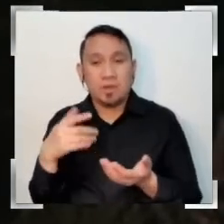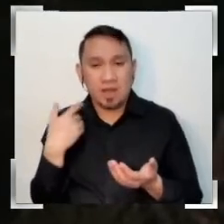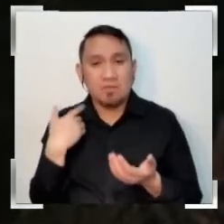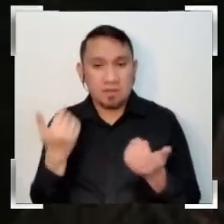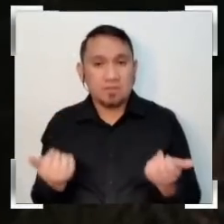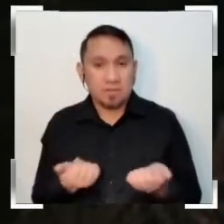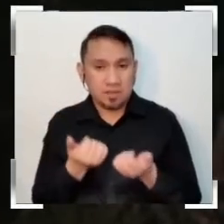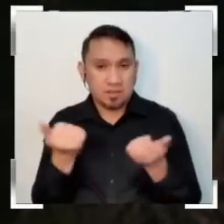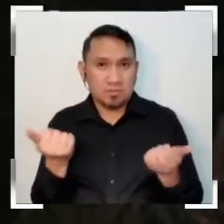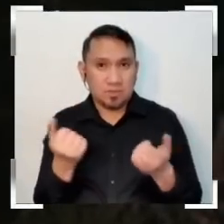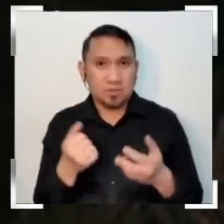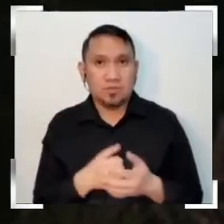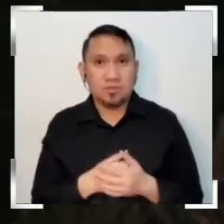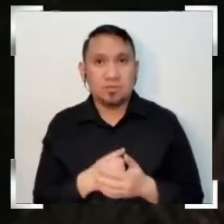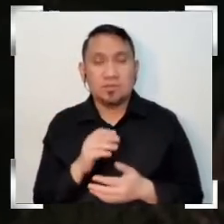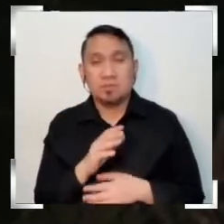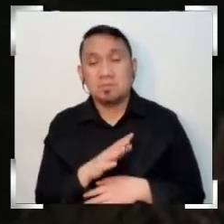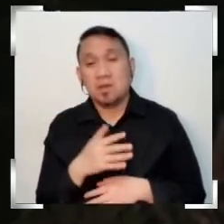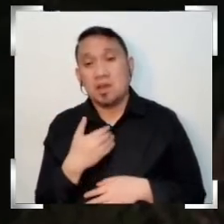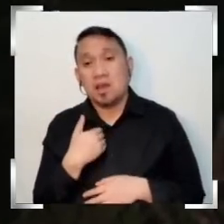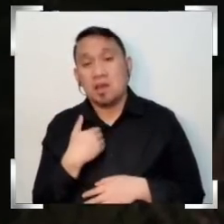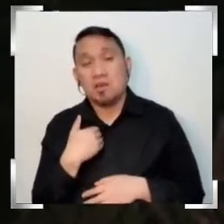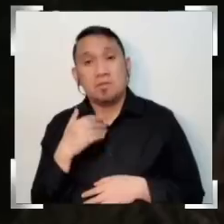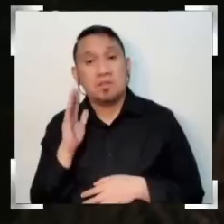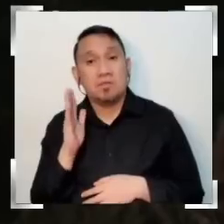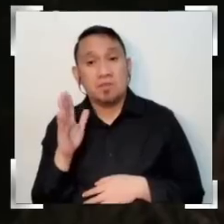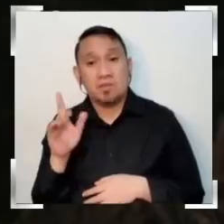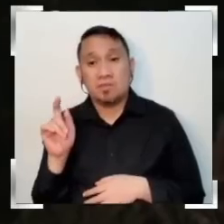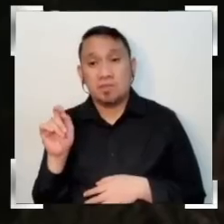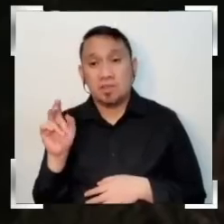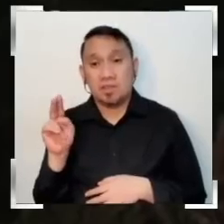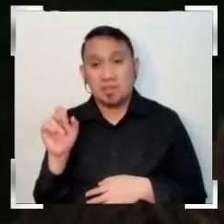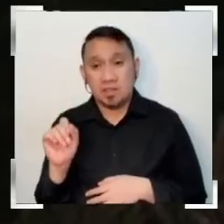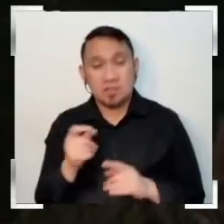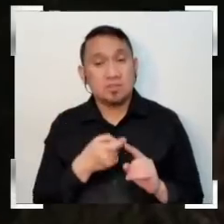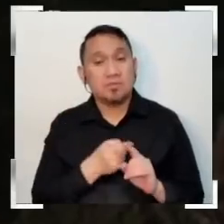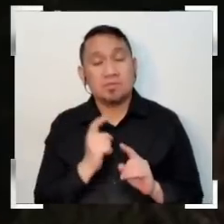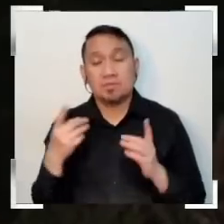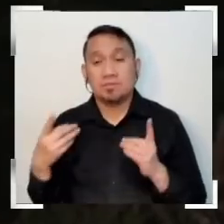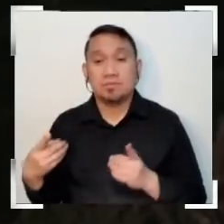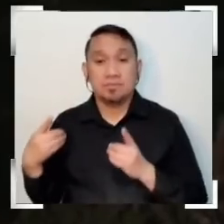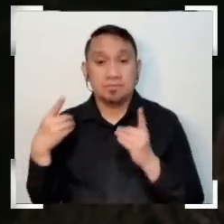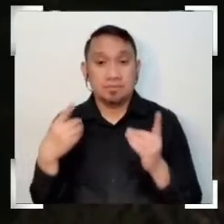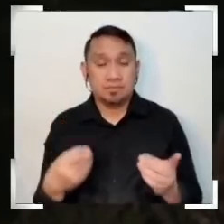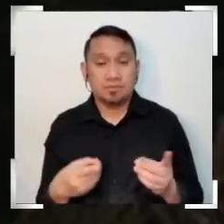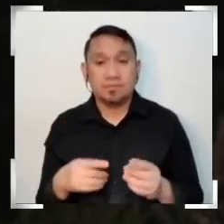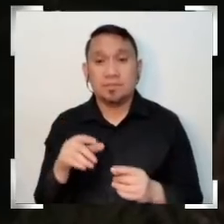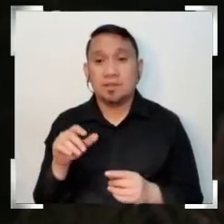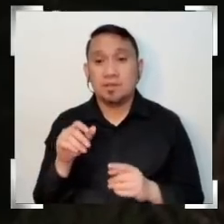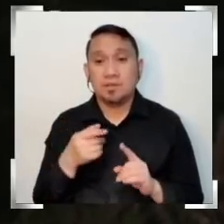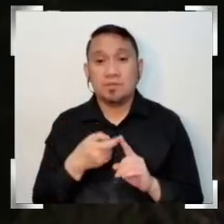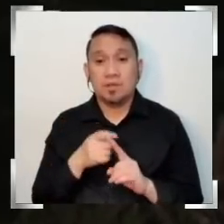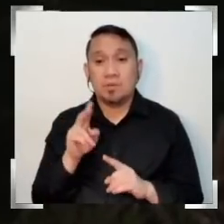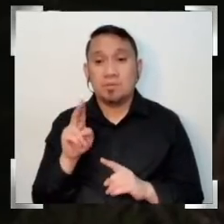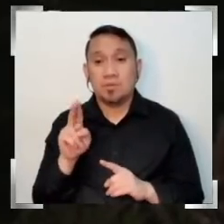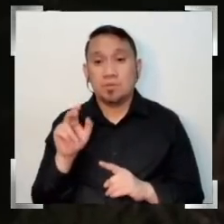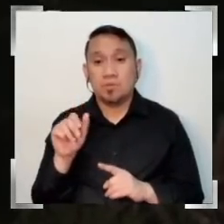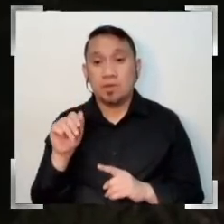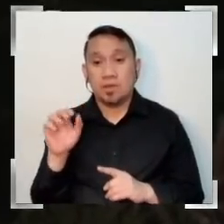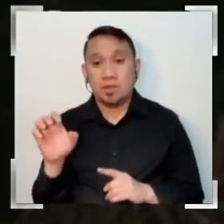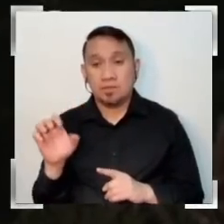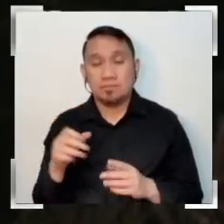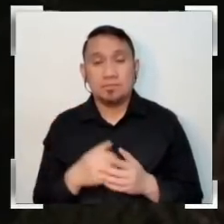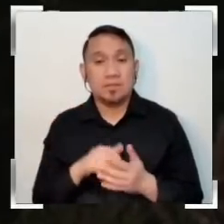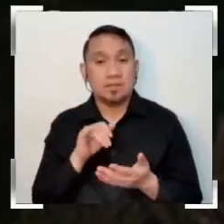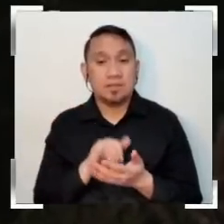ng nasa 50 tonelada na relief goods mula sa donasyon sa United Arab Emirates. At yan munang latest mula rito